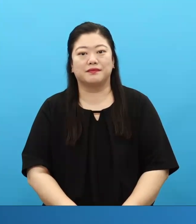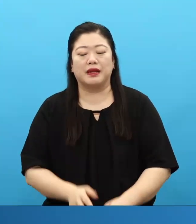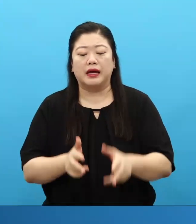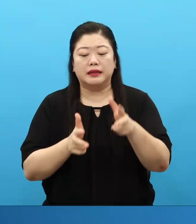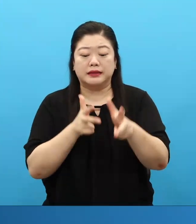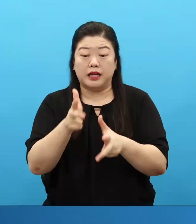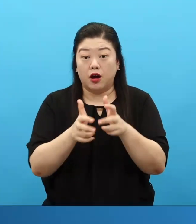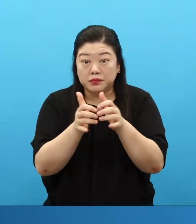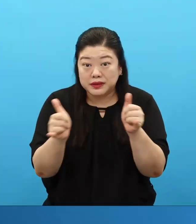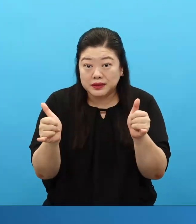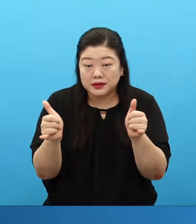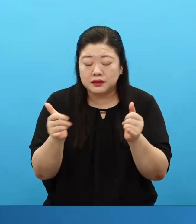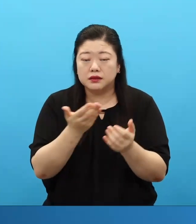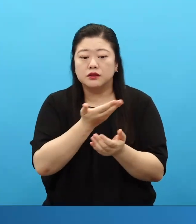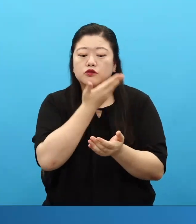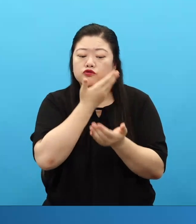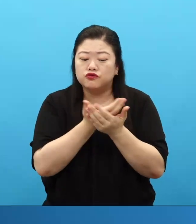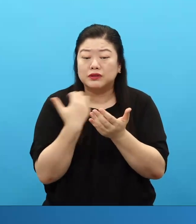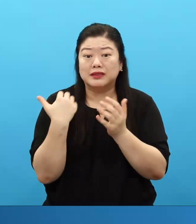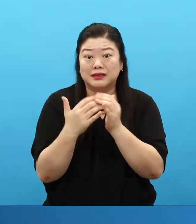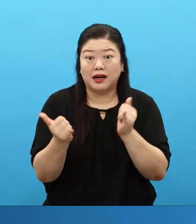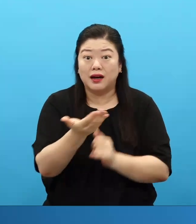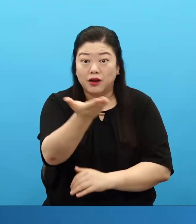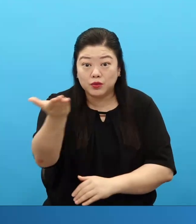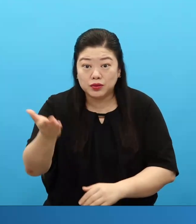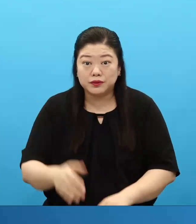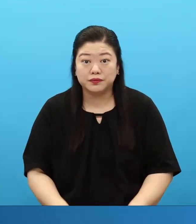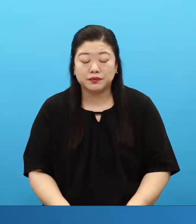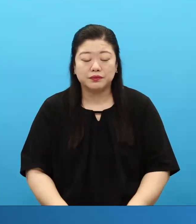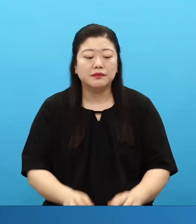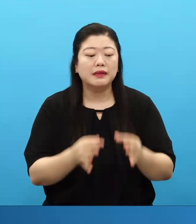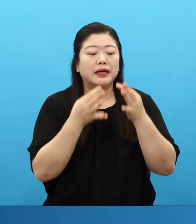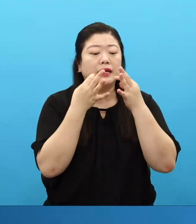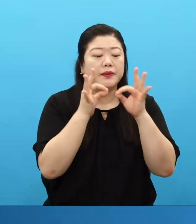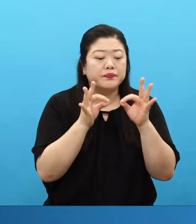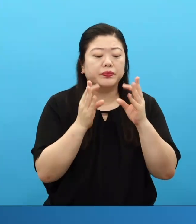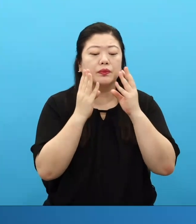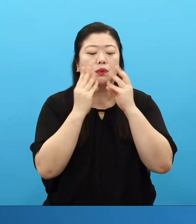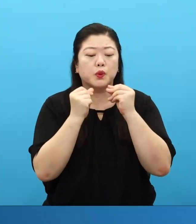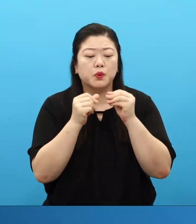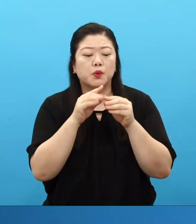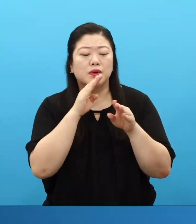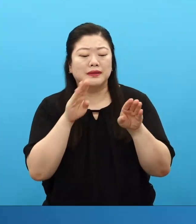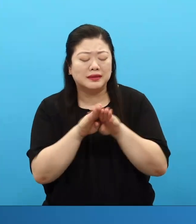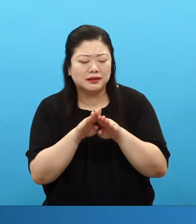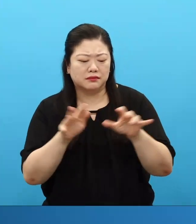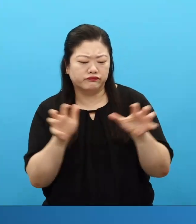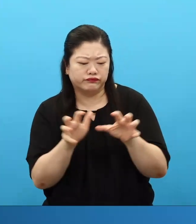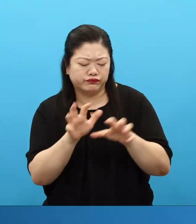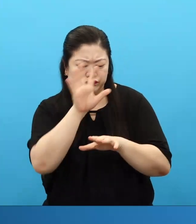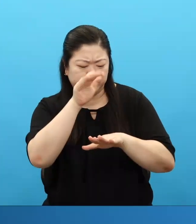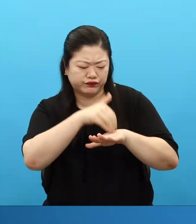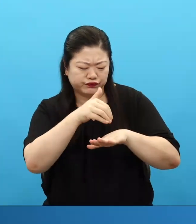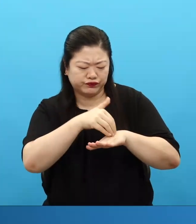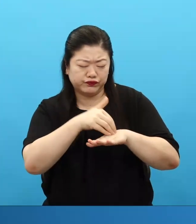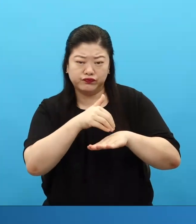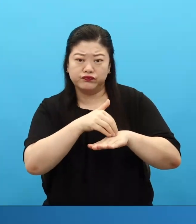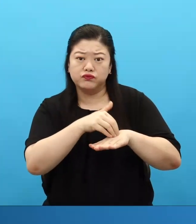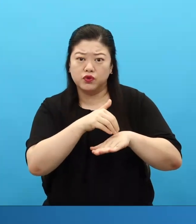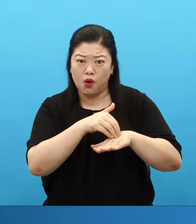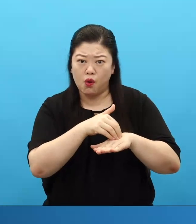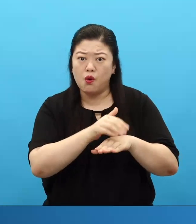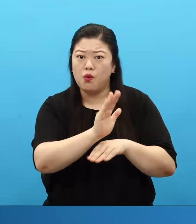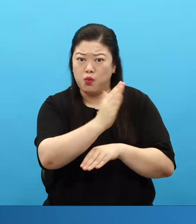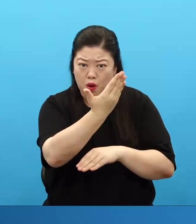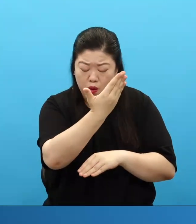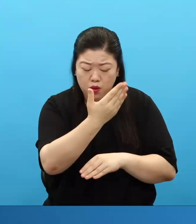때문에 검토일 시대를 이용하든지 본인이 40일 만들든지 찾아내야 돼요. Our business, you are evangelists. That is why whether you do this 24 hours a